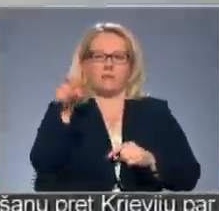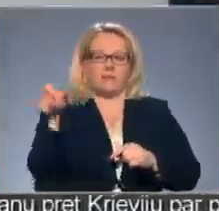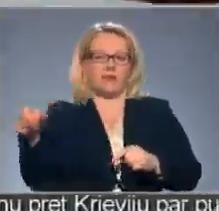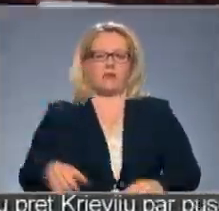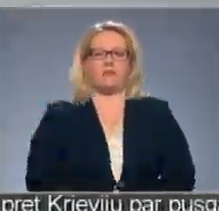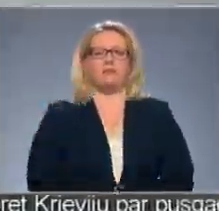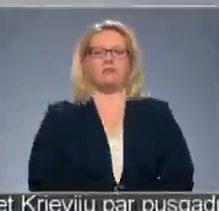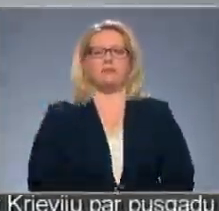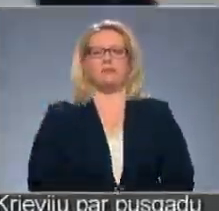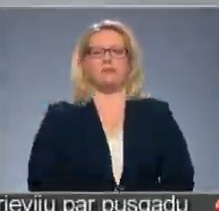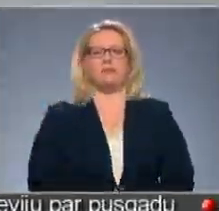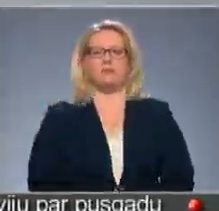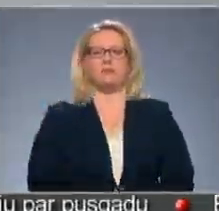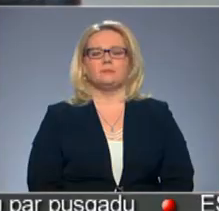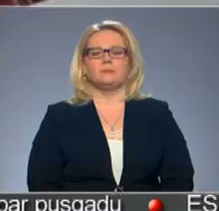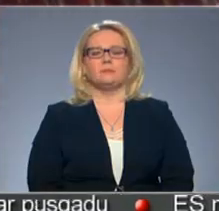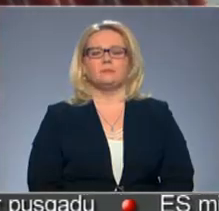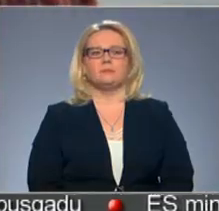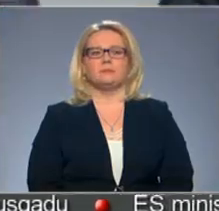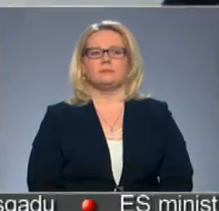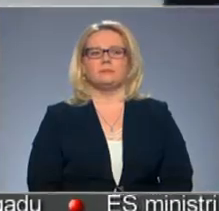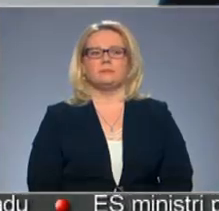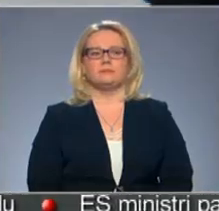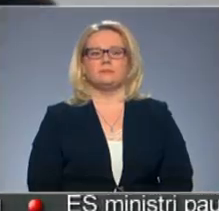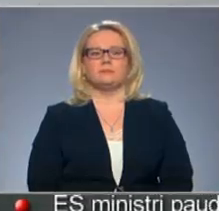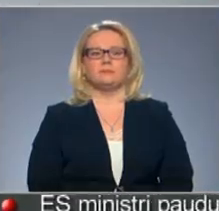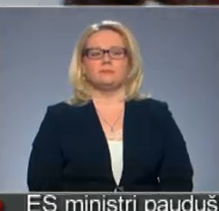Sandra Leitāne, Andris Pāns, TV Spektrs.